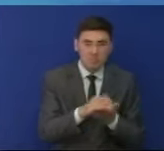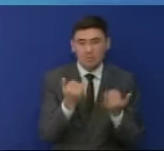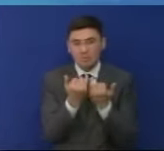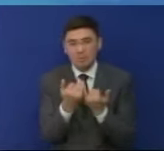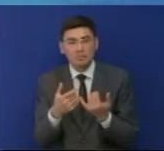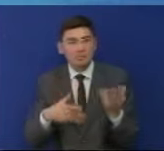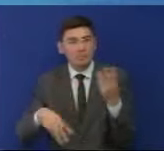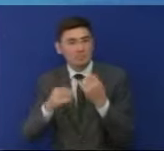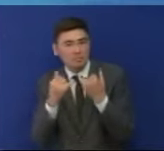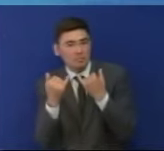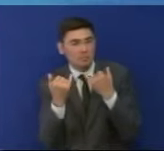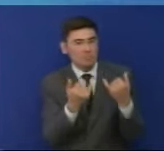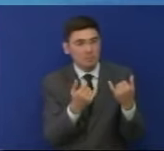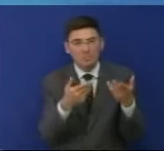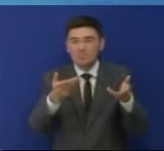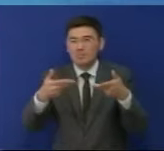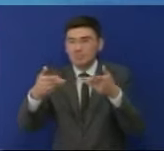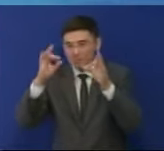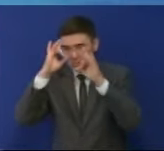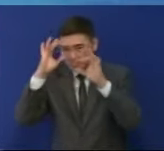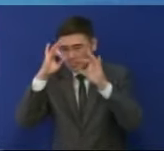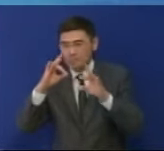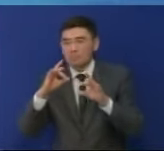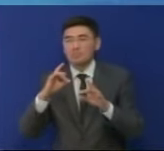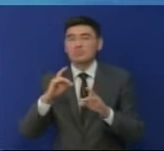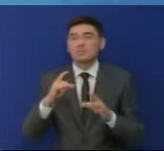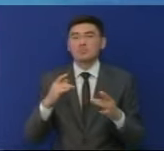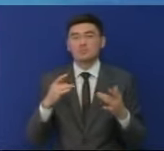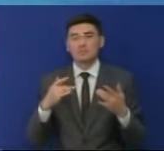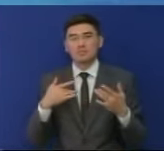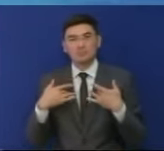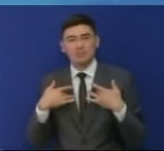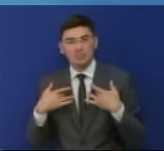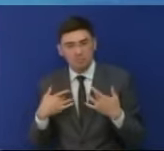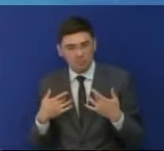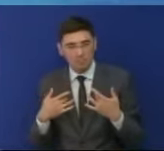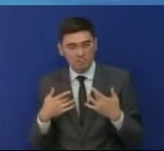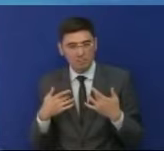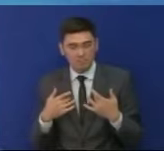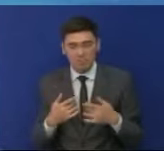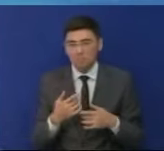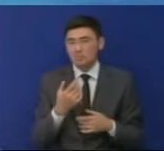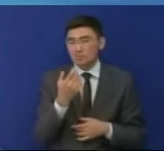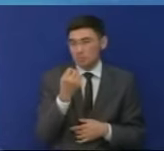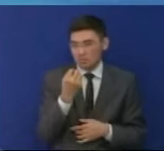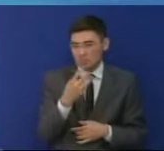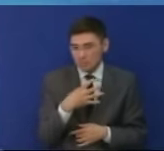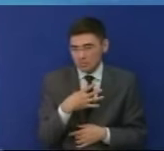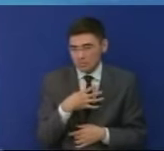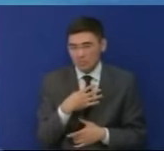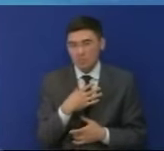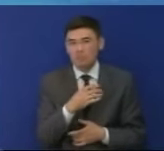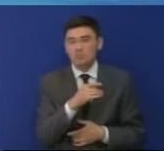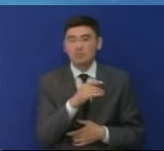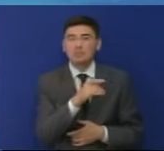красочная концертная программа с участием приглашенных звезд отечественной эстрады и местных творческих коллективов. Также в ходе мероприятия состоялось